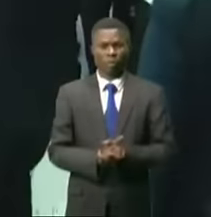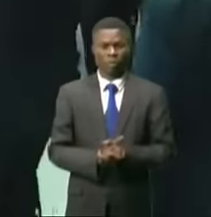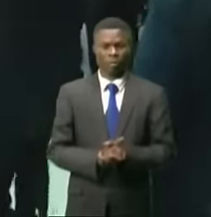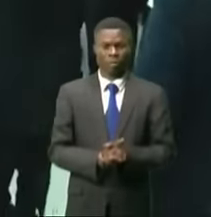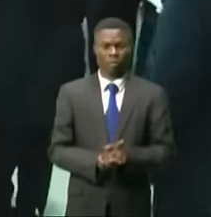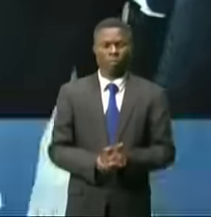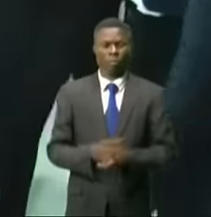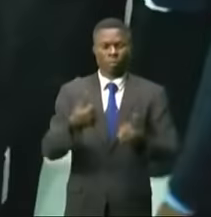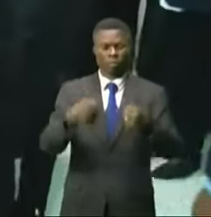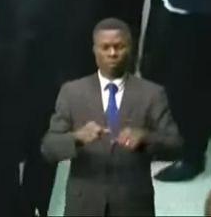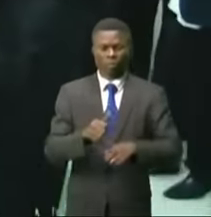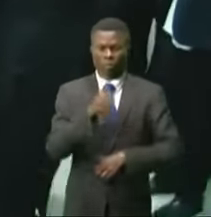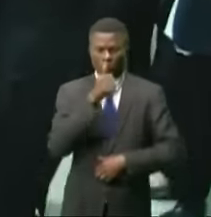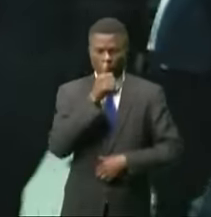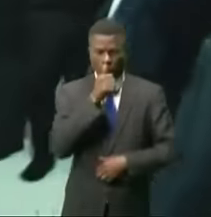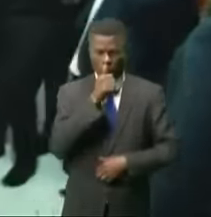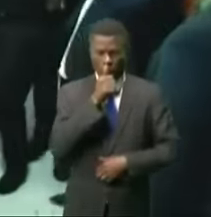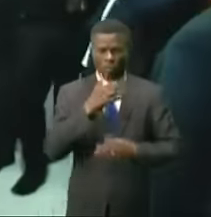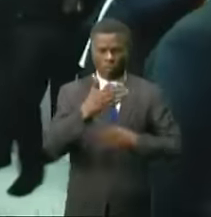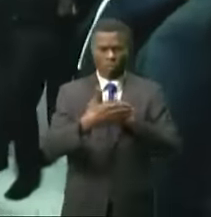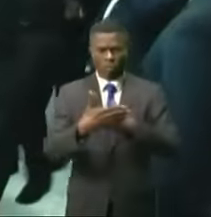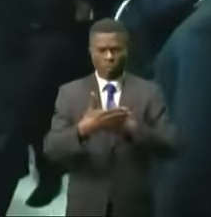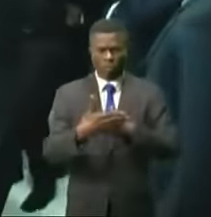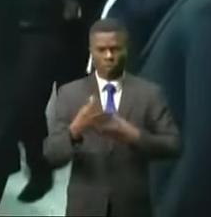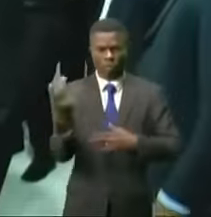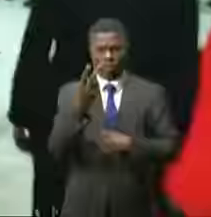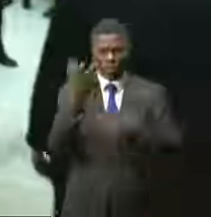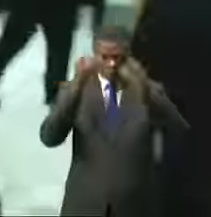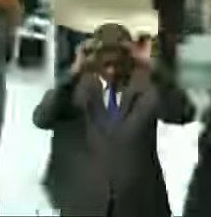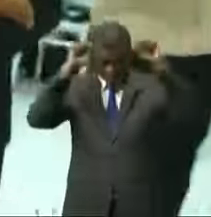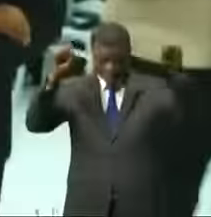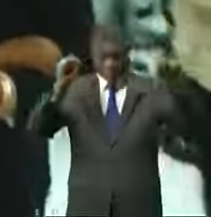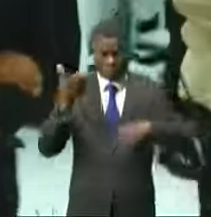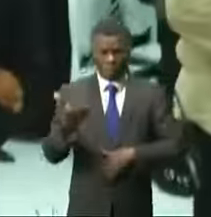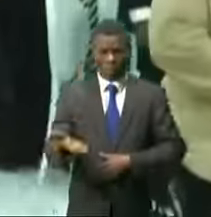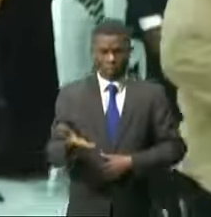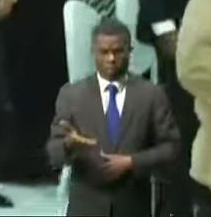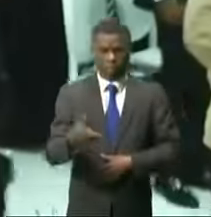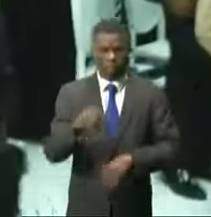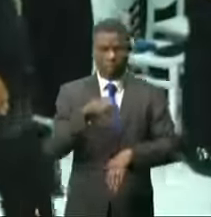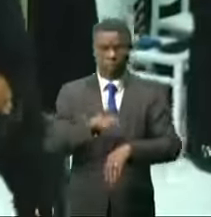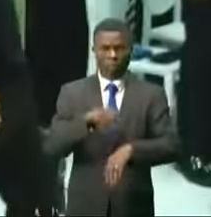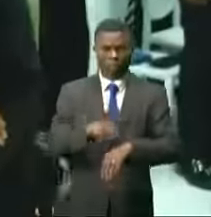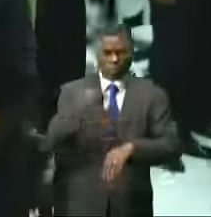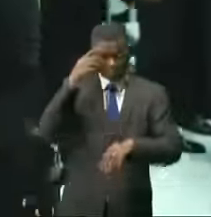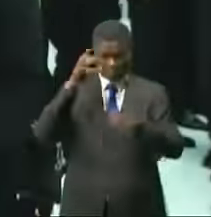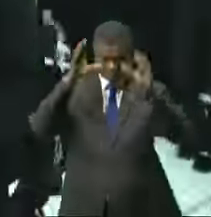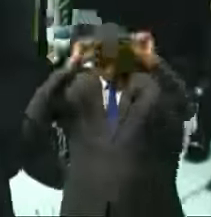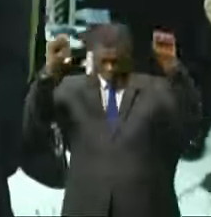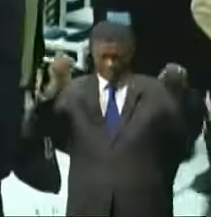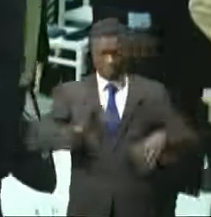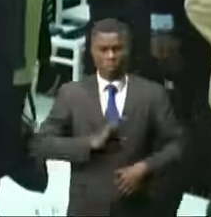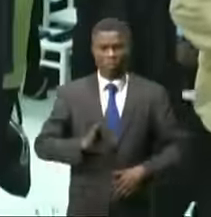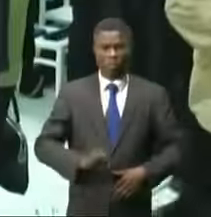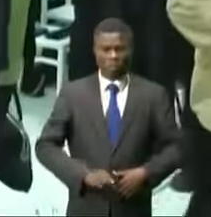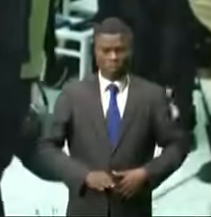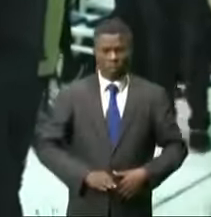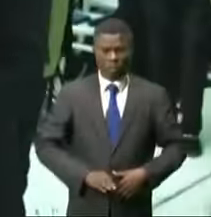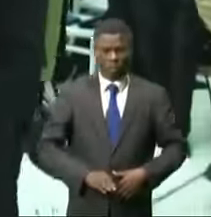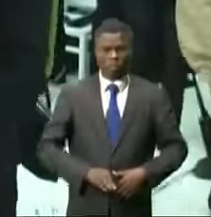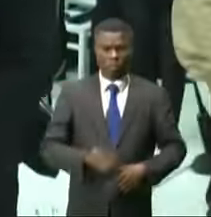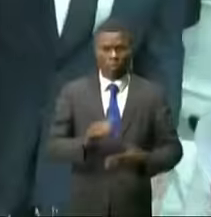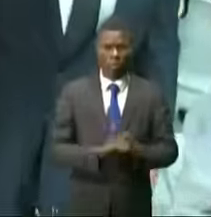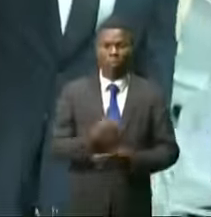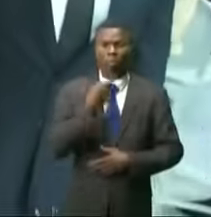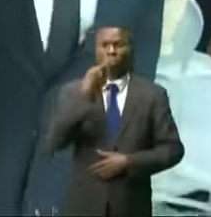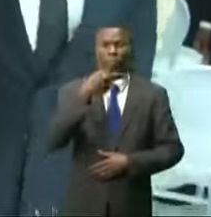bref moment, mais très attachant, entre les deux personnalités, le temps pour le président Tshisekedi de placer